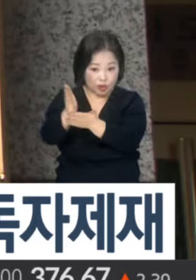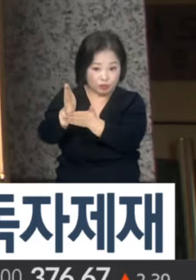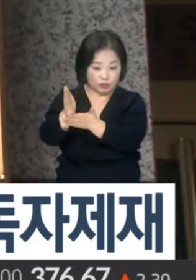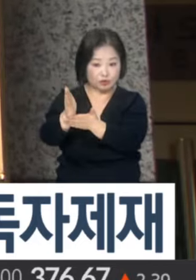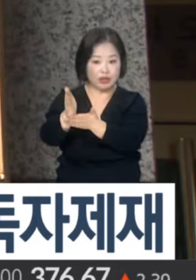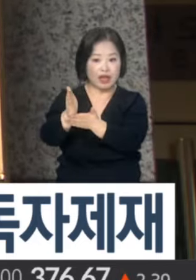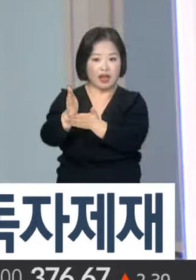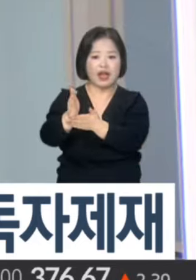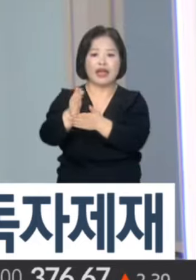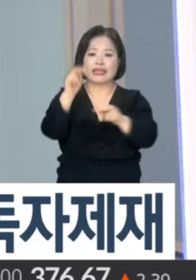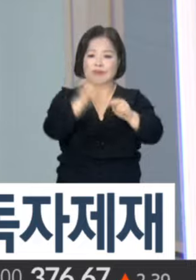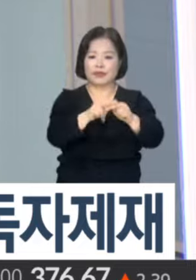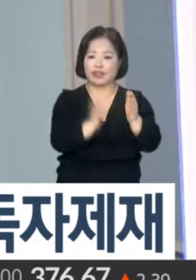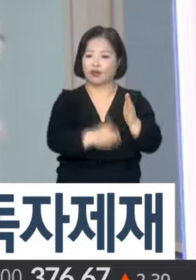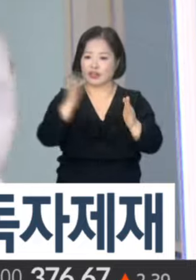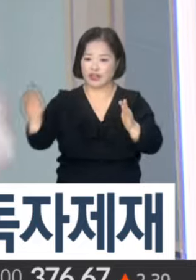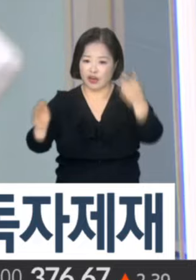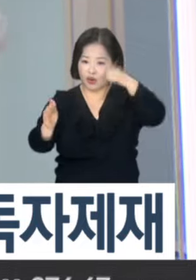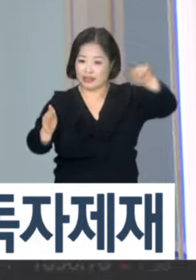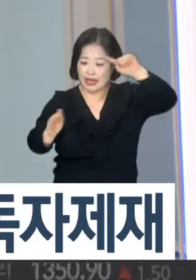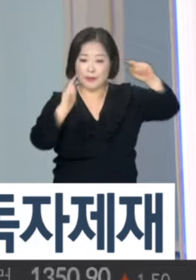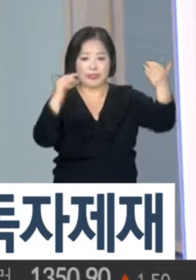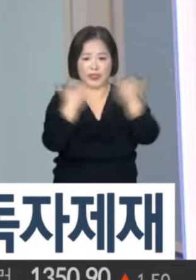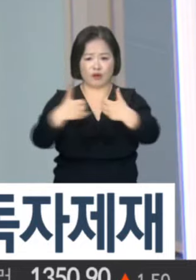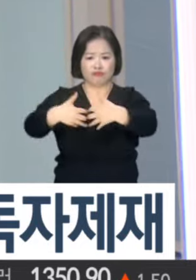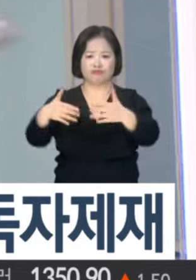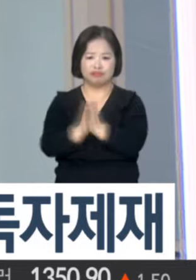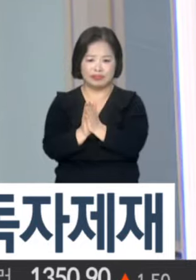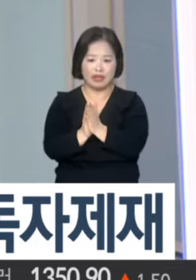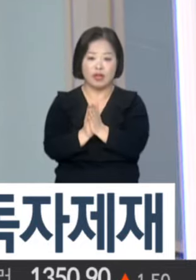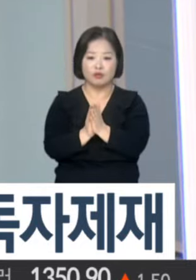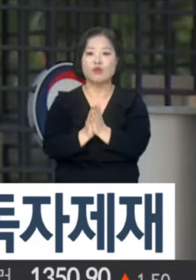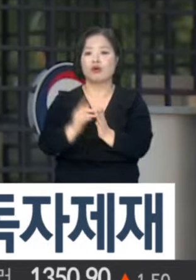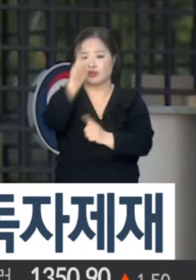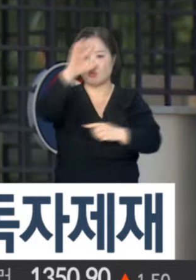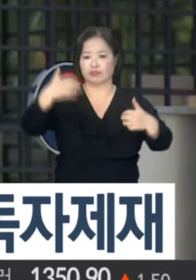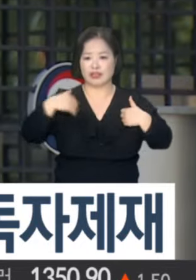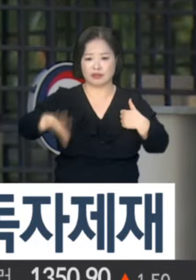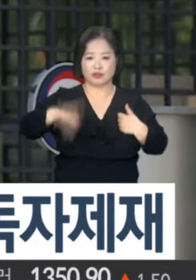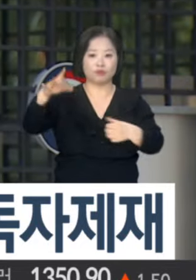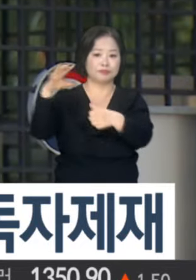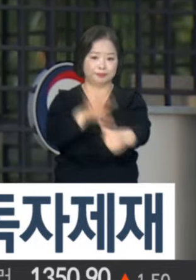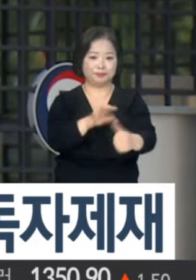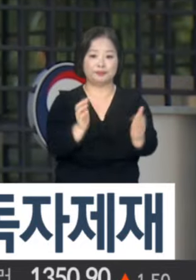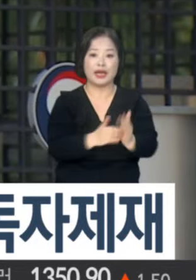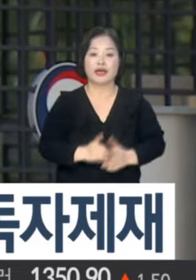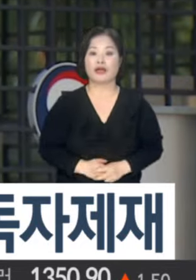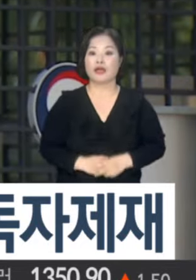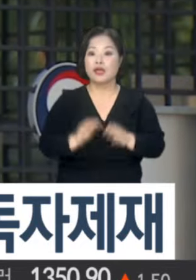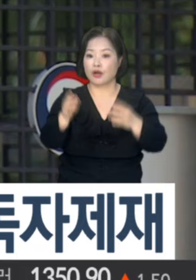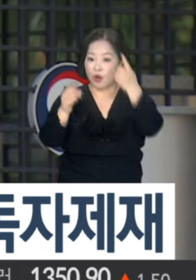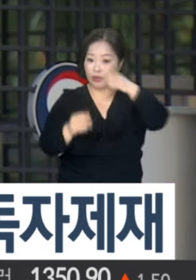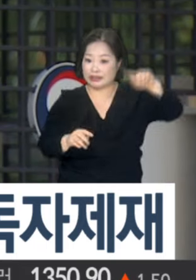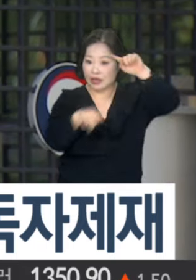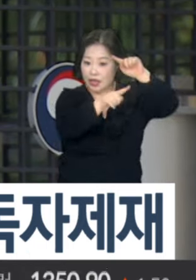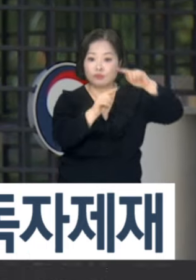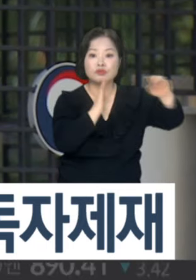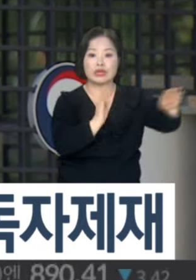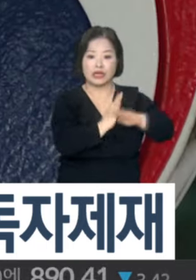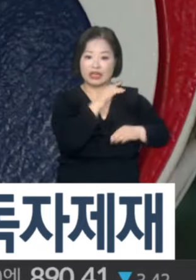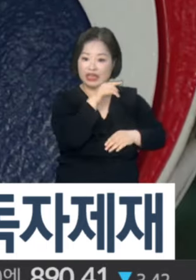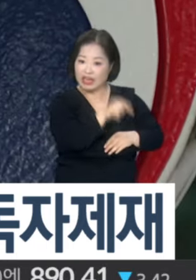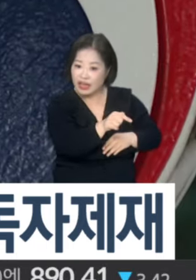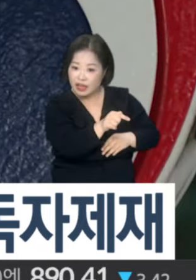패널 임기 연장이 러시아의 반대로 무산된 이후 처음 나온 독자 제재입니다 정부는 러시아의 북한과의